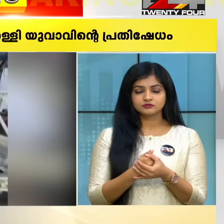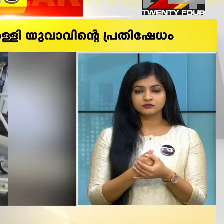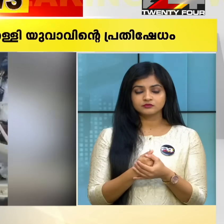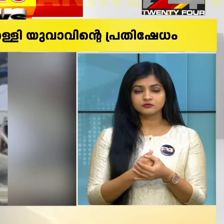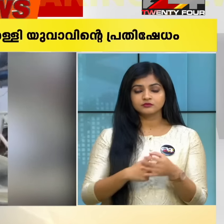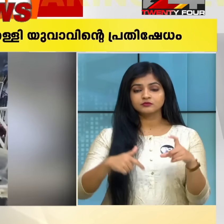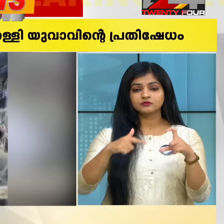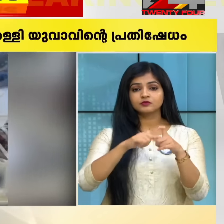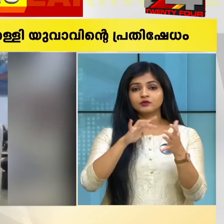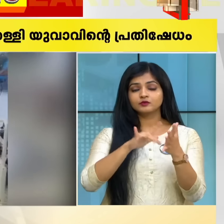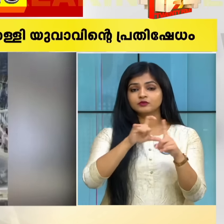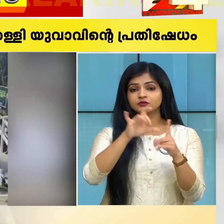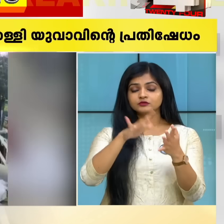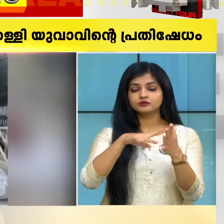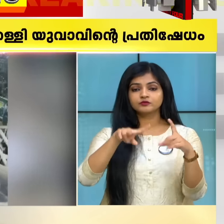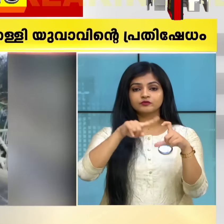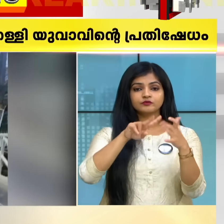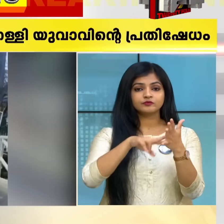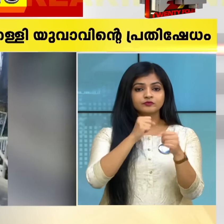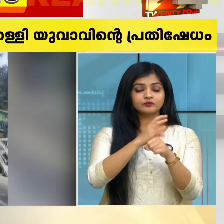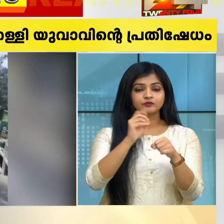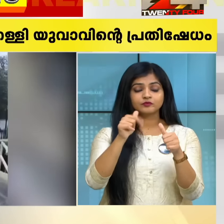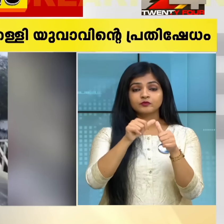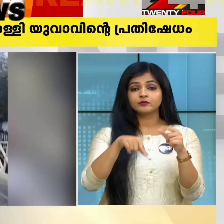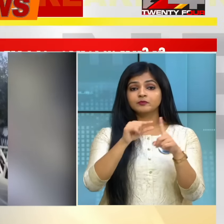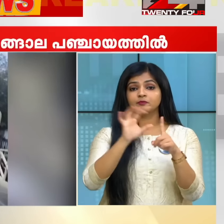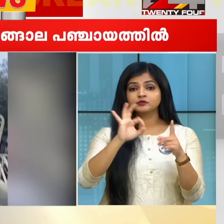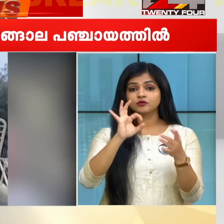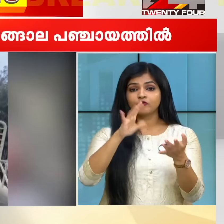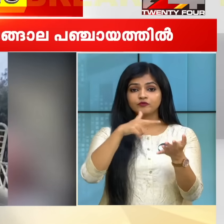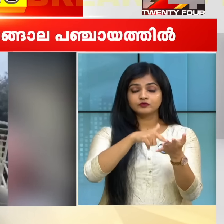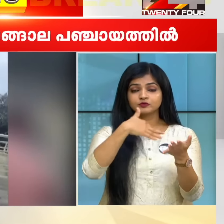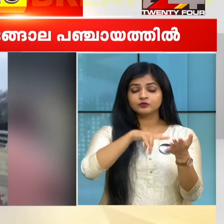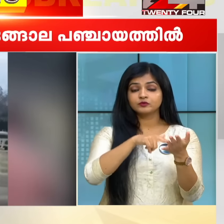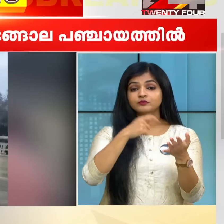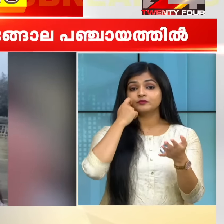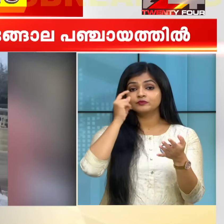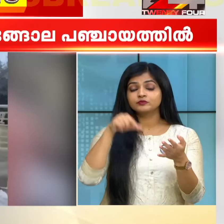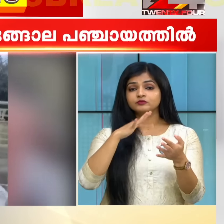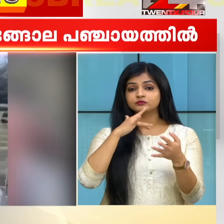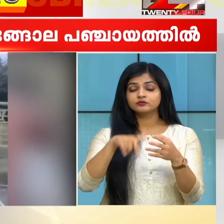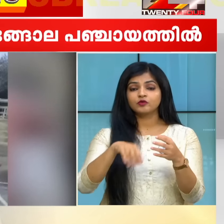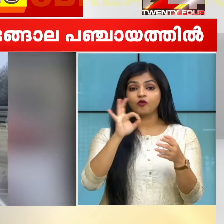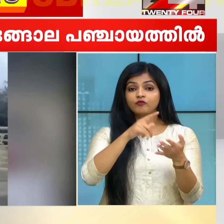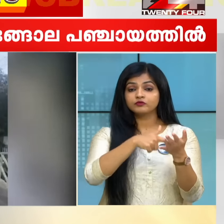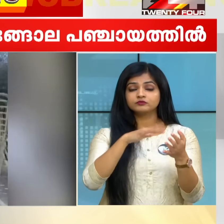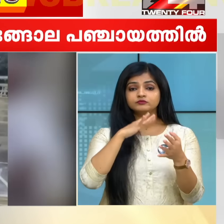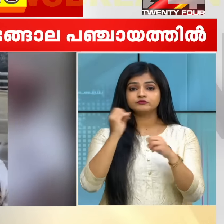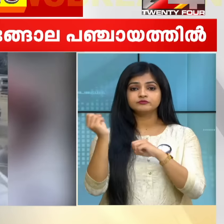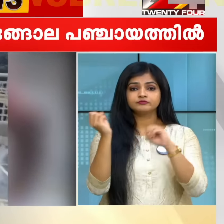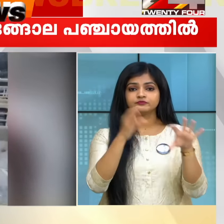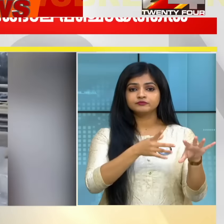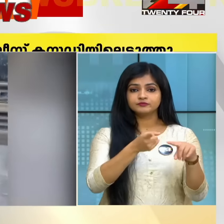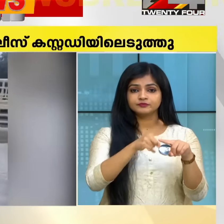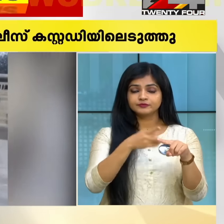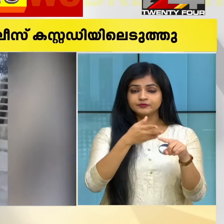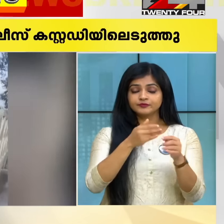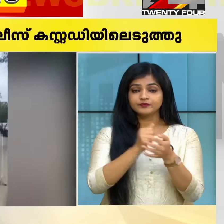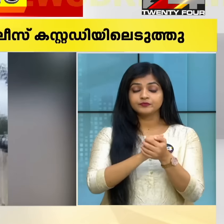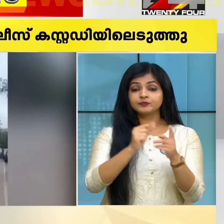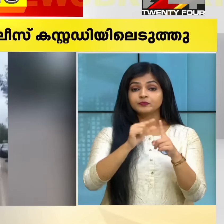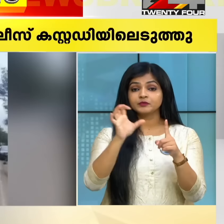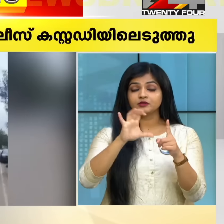എറണാകുളം ജില്ലയിലെ വെങ്ങോല പഞ്ചായത്ത് ഓഫീസിലാണ് യുവാവ് മാലിന്യവുമായി എത്തി പഞ്ചായത്ത് ഓഫീസിൽ ഈ മാലിന്യം തള്ളിയത്. പഞ്ചായത്ത്